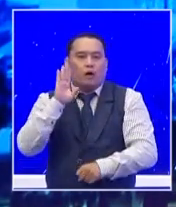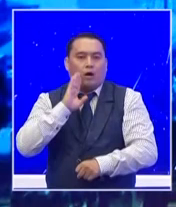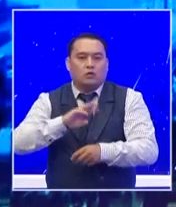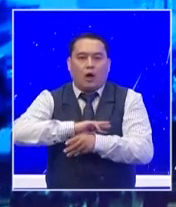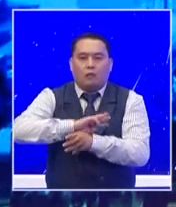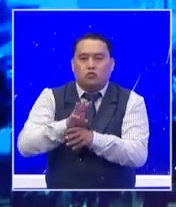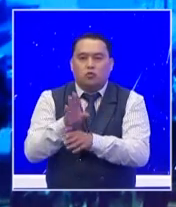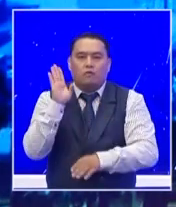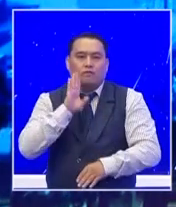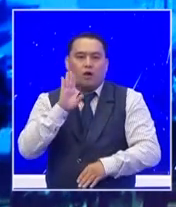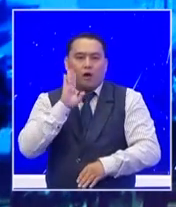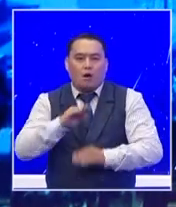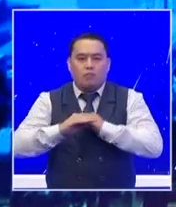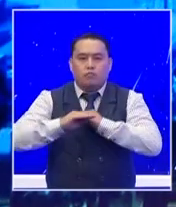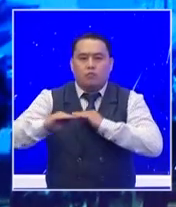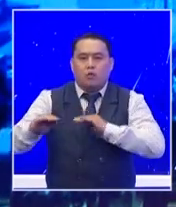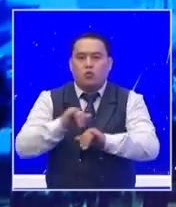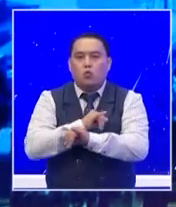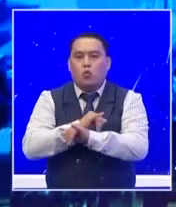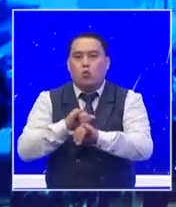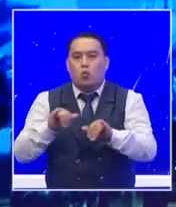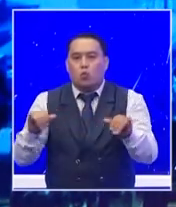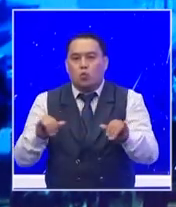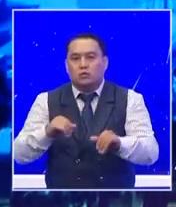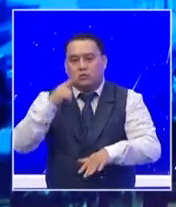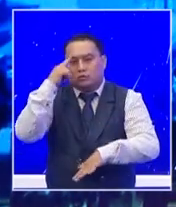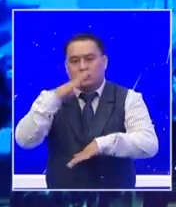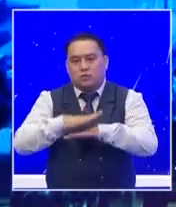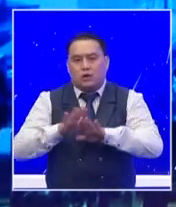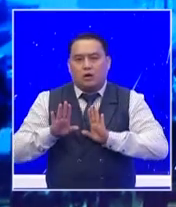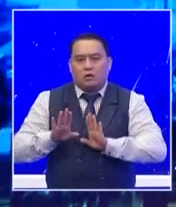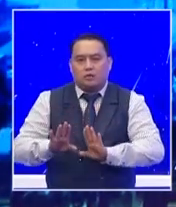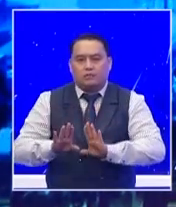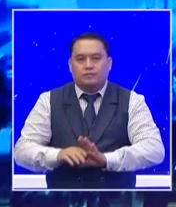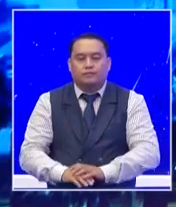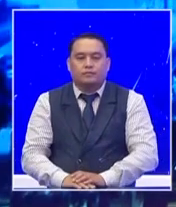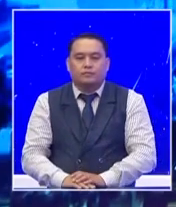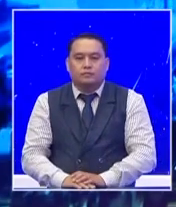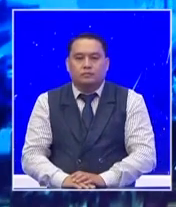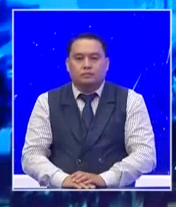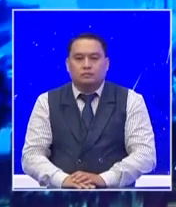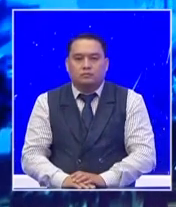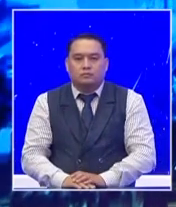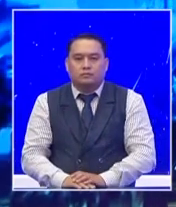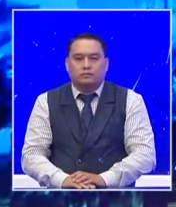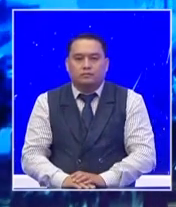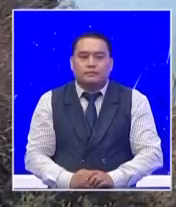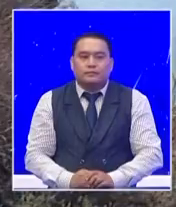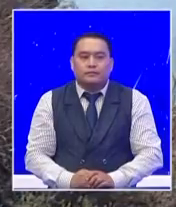поливной водой полей в этом регионе Аксусский район посетил с визитом заместитель главы Алматинской области Серик Турдалиев.